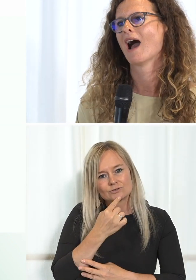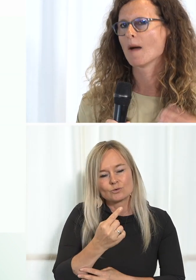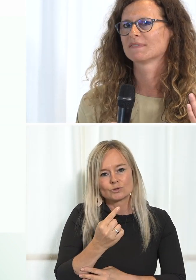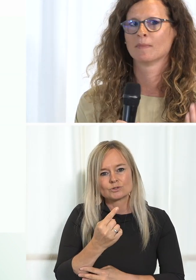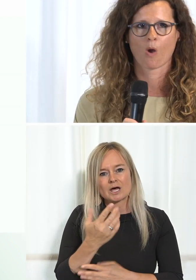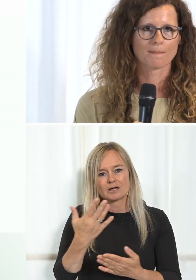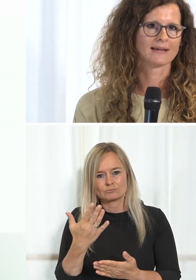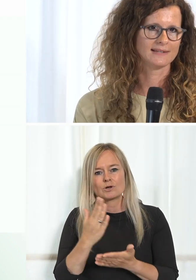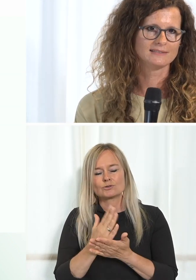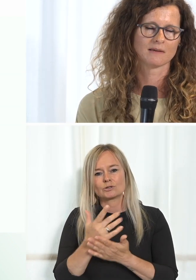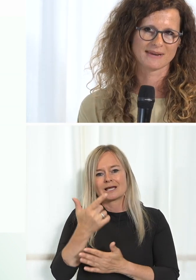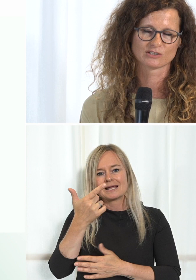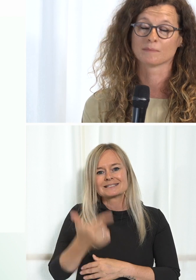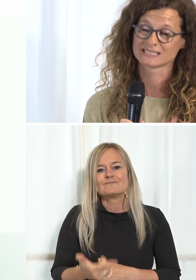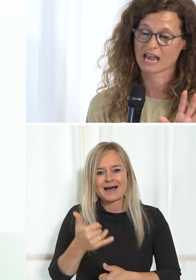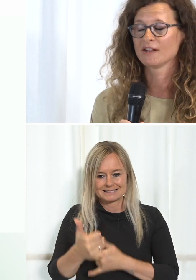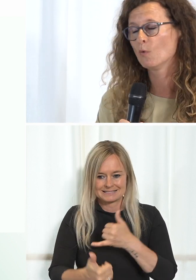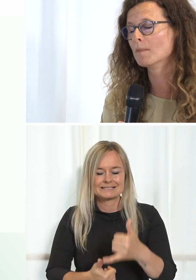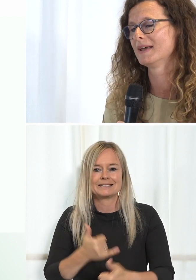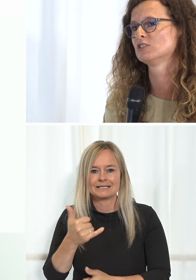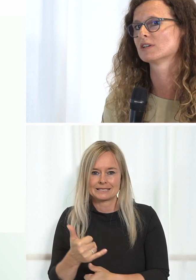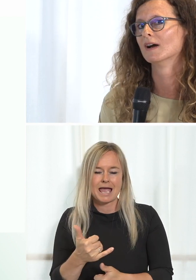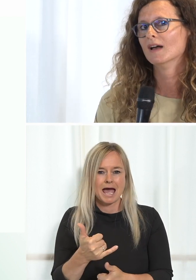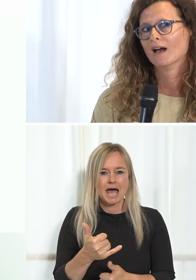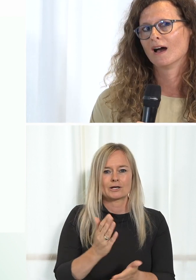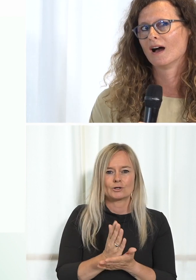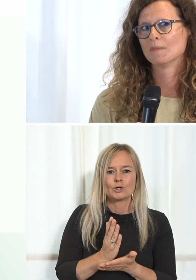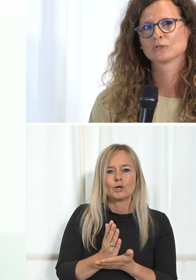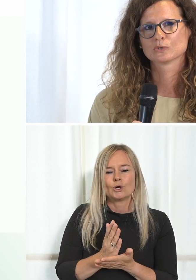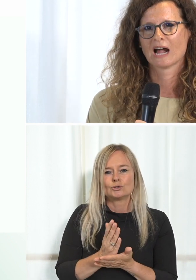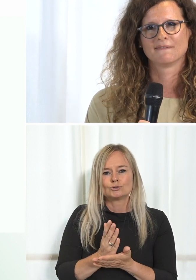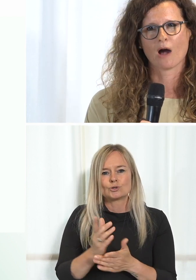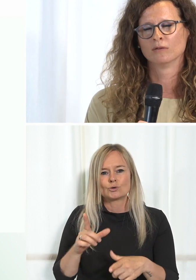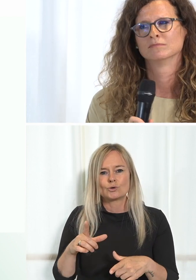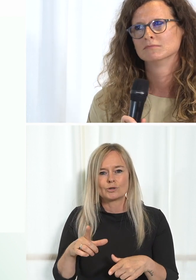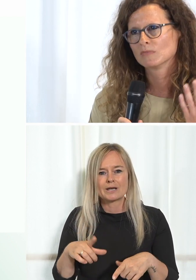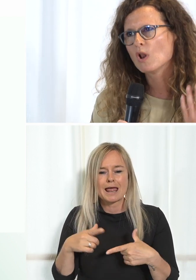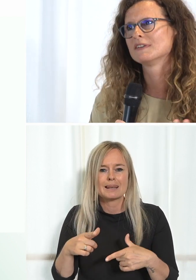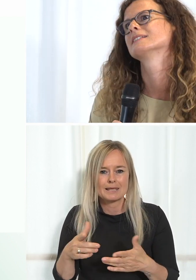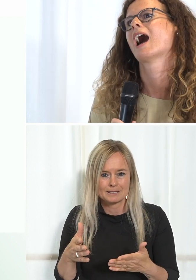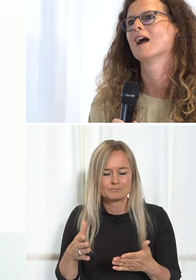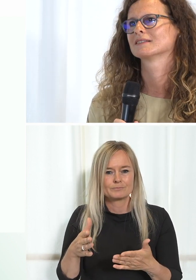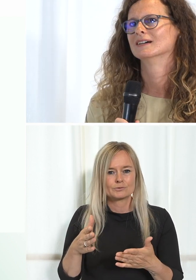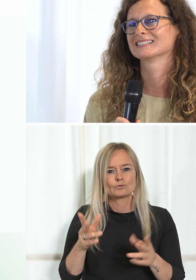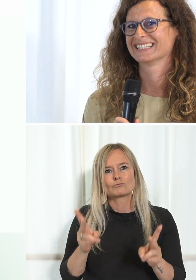Jahre arbeite ich mit hörbeeinträchtigen Menschen, aber mit sehr vielen jungen Menschen. Aus unserer Erfahrung können wir sagen, dass